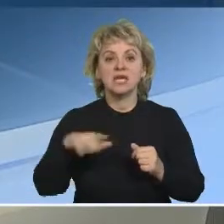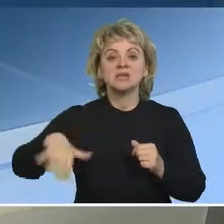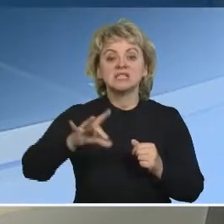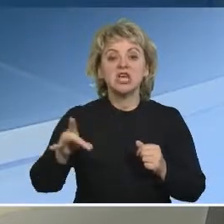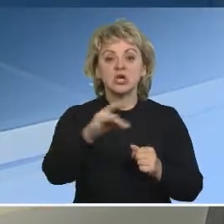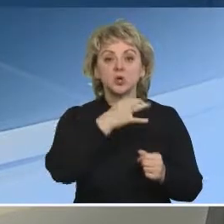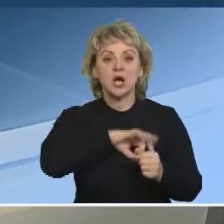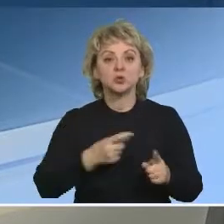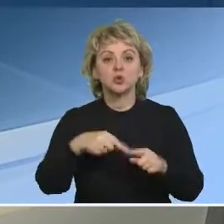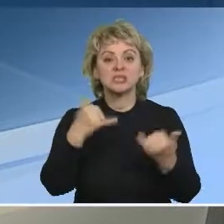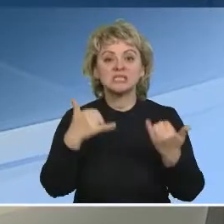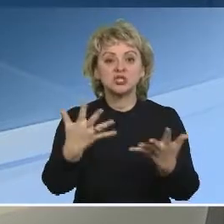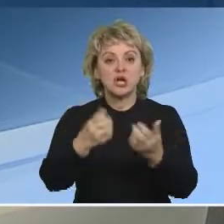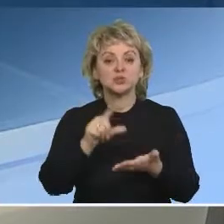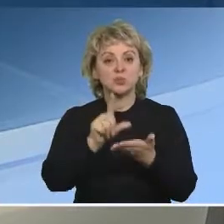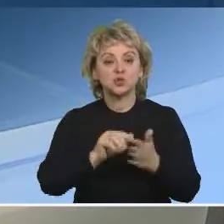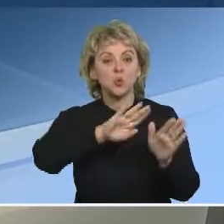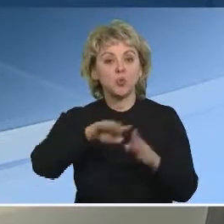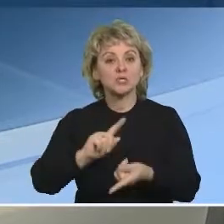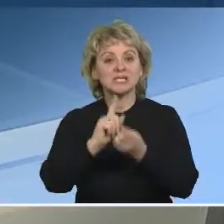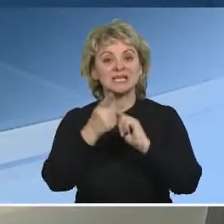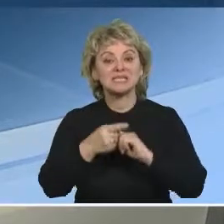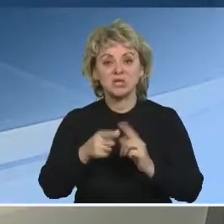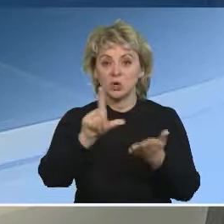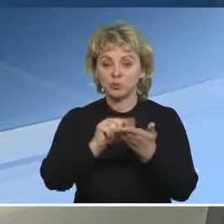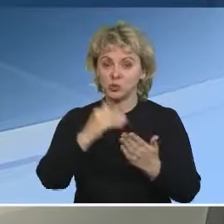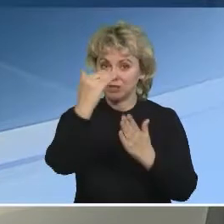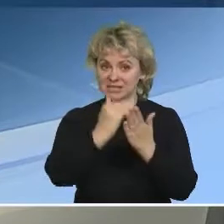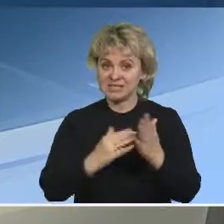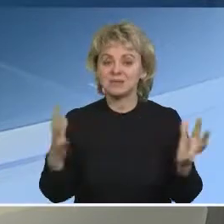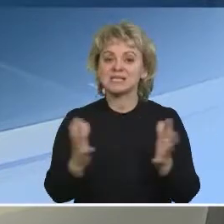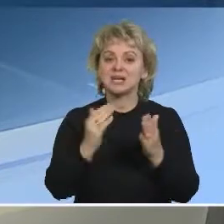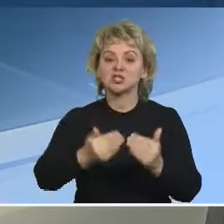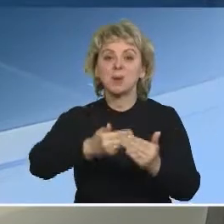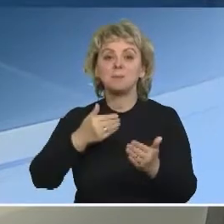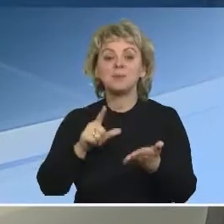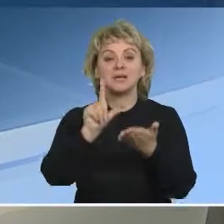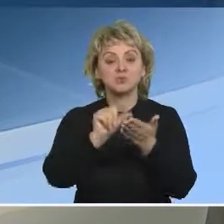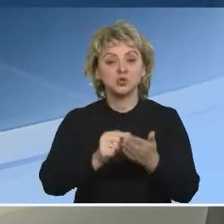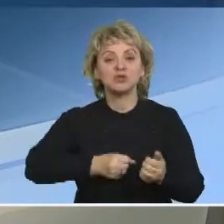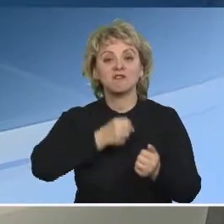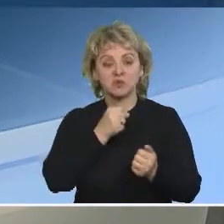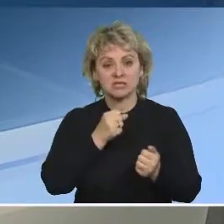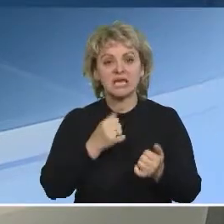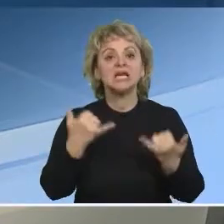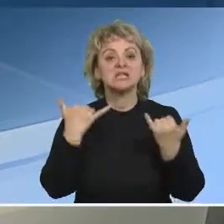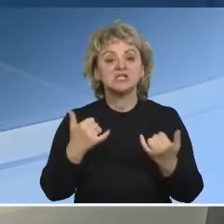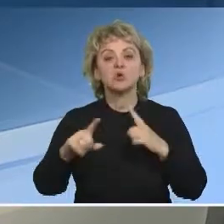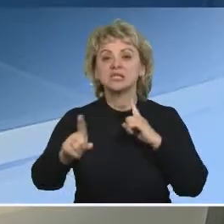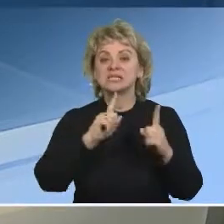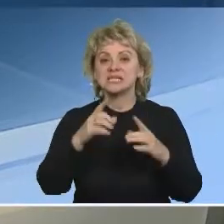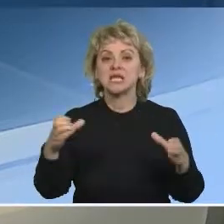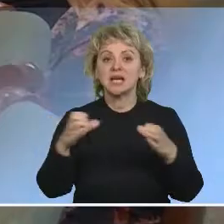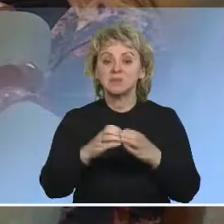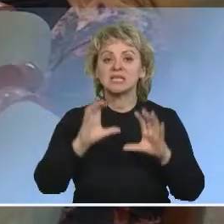Все региональные льготы, которые сейчас получают пенсионеры, после изменений пенсионной системы сохранятся в предпенсионном возрасте.